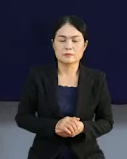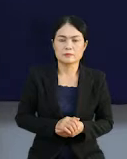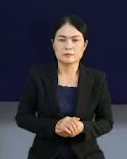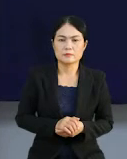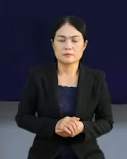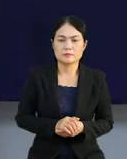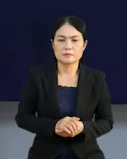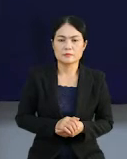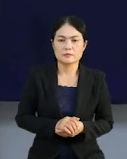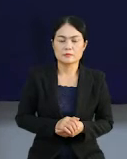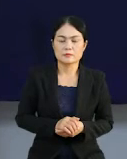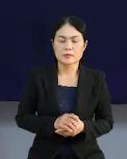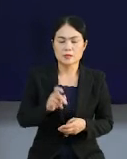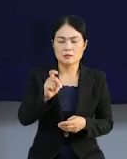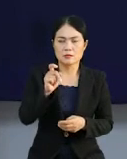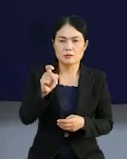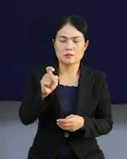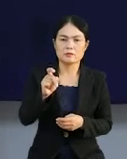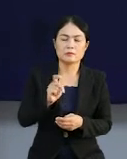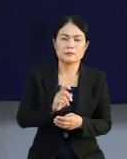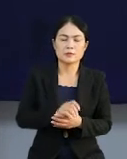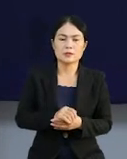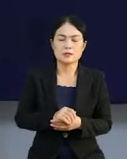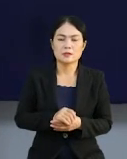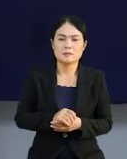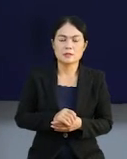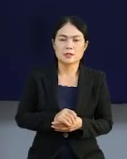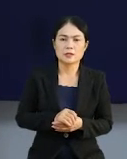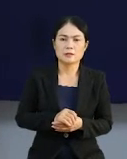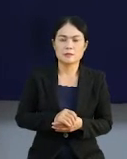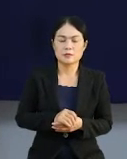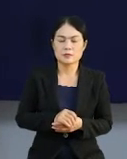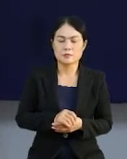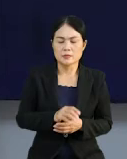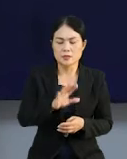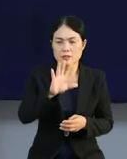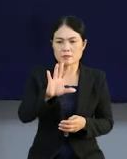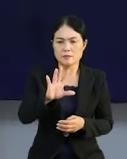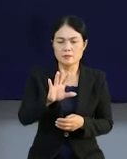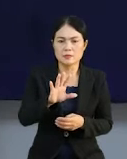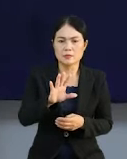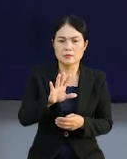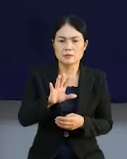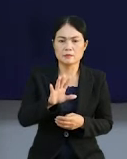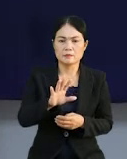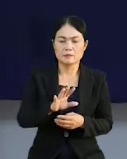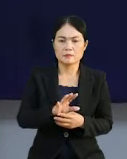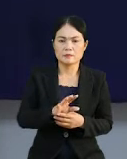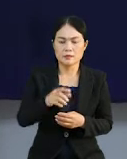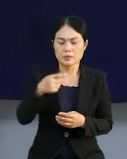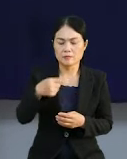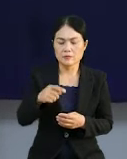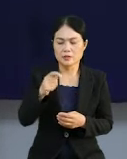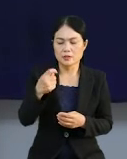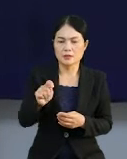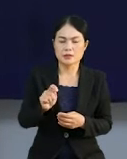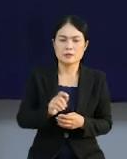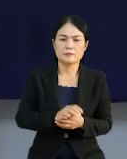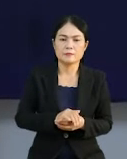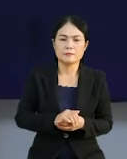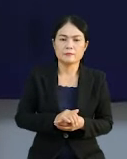chà cho từ rụp cố cứ gọi là prạ pram poan riêng đài